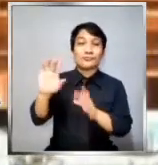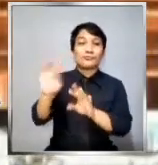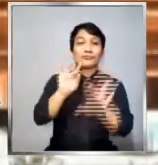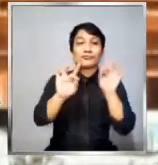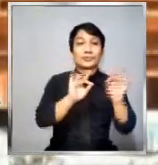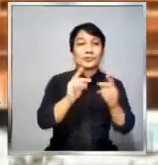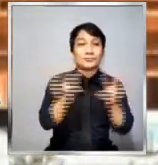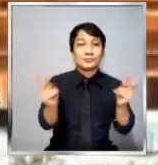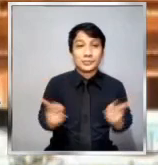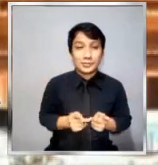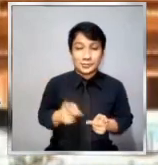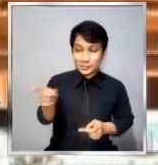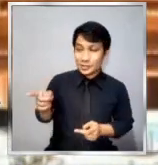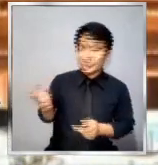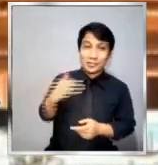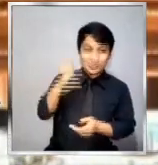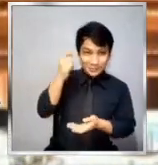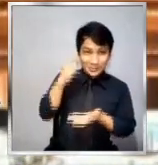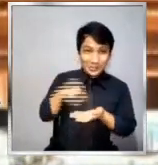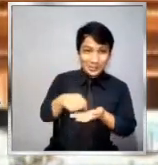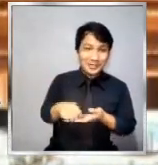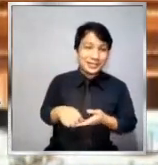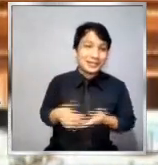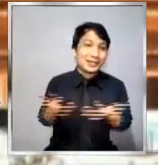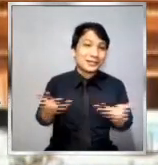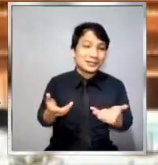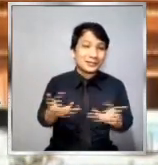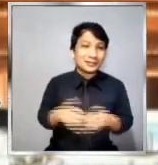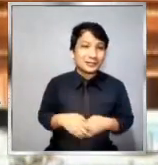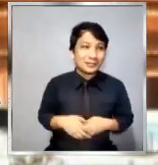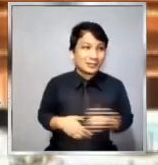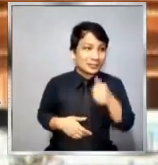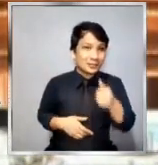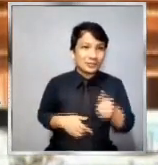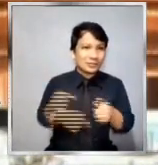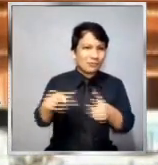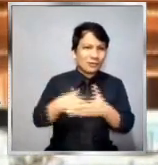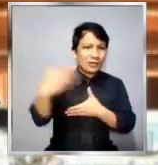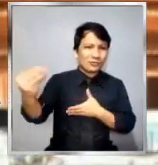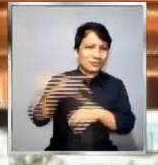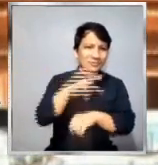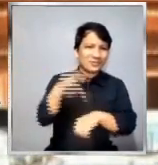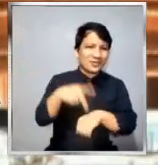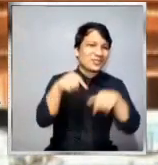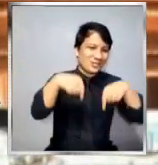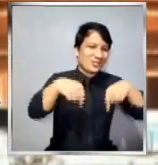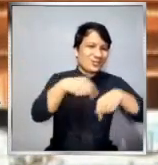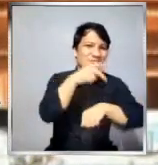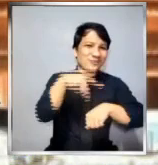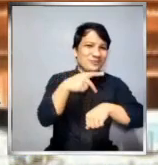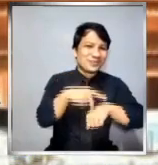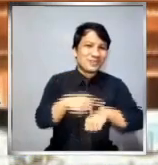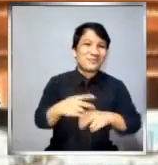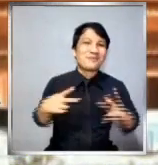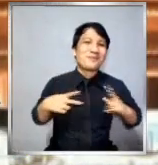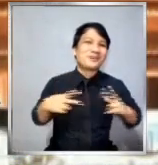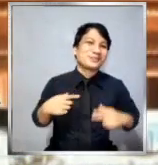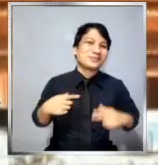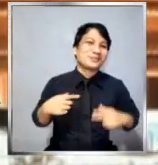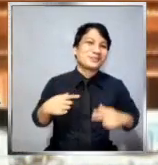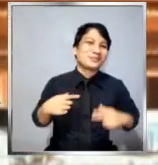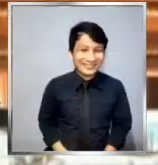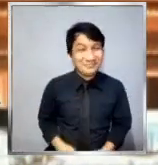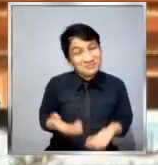Secretary, huwag lang labas sa Pilipinas. Dito lang. Maybe we will